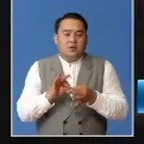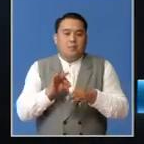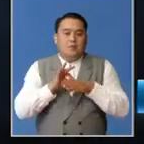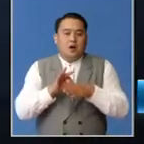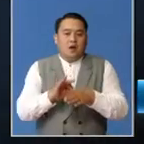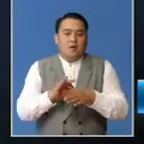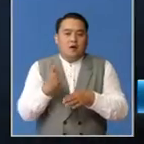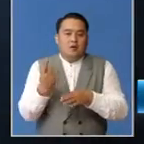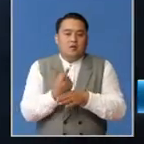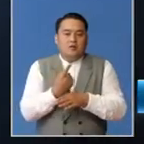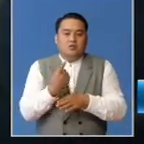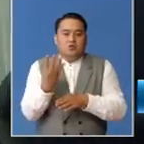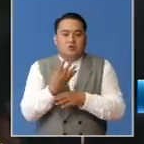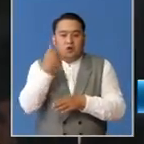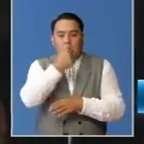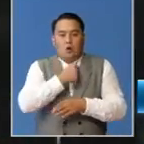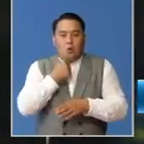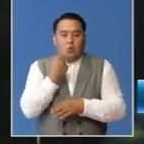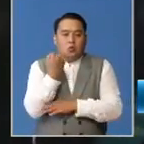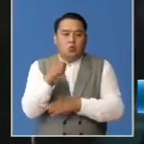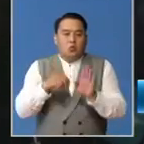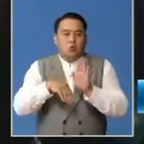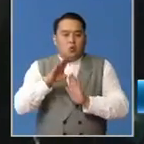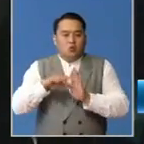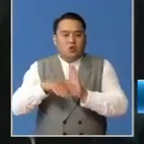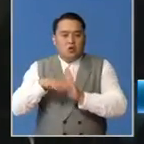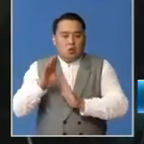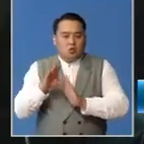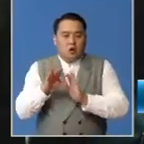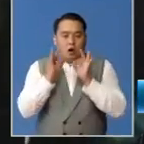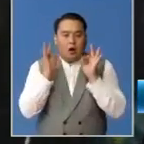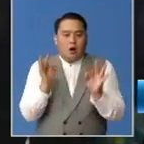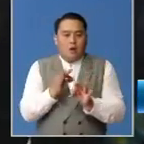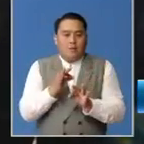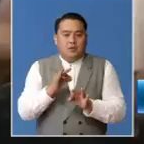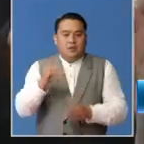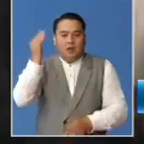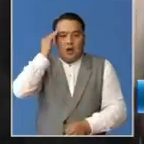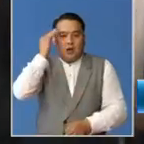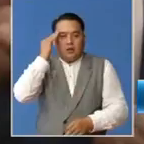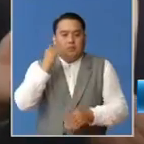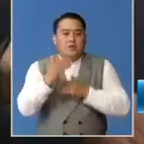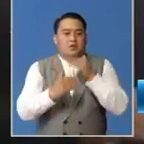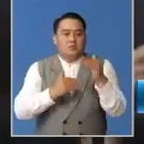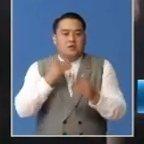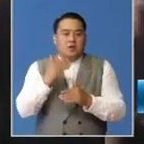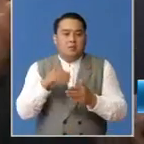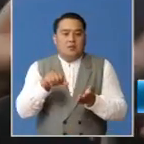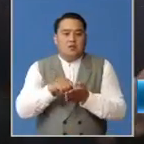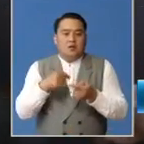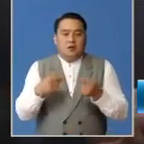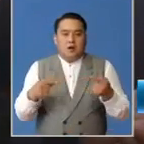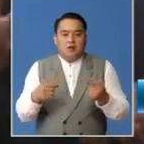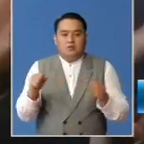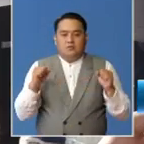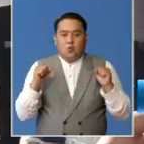Проводятся они один раз в 4 года и собирают свои ряды лучших из лучших. Самых опытных, титулованных, талантливых и перспективных представителей различных